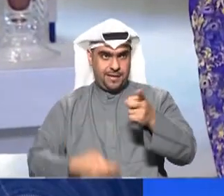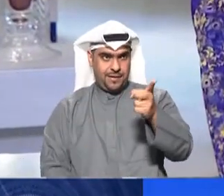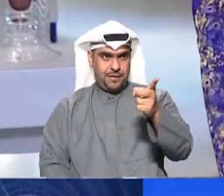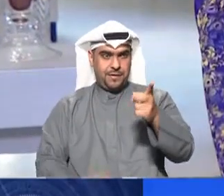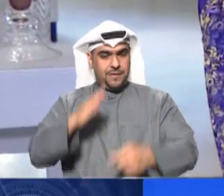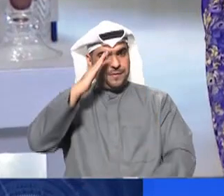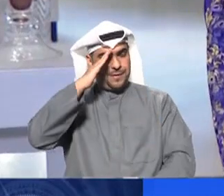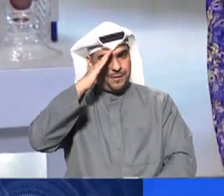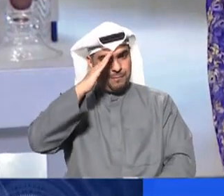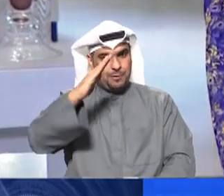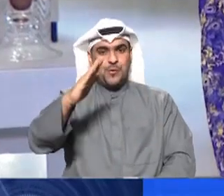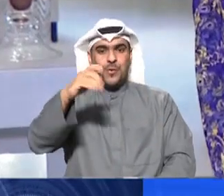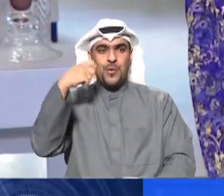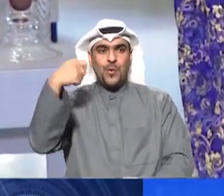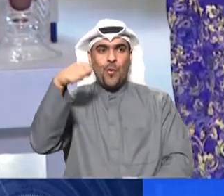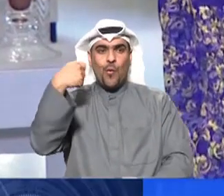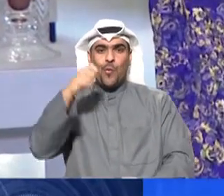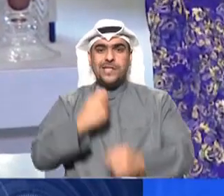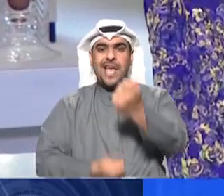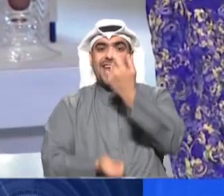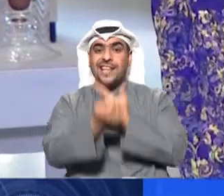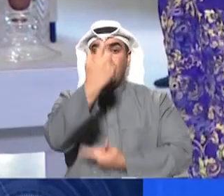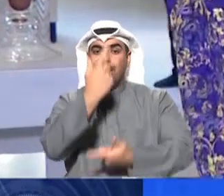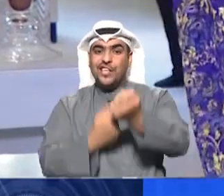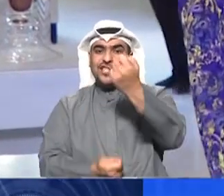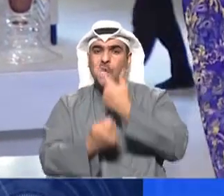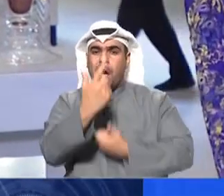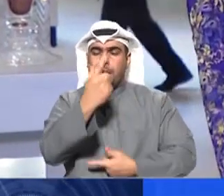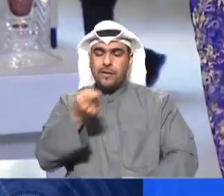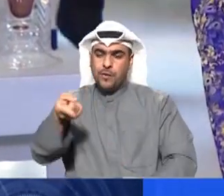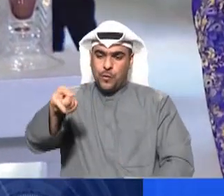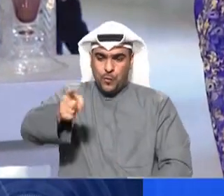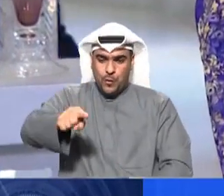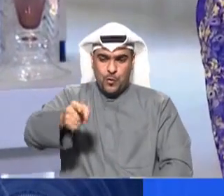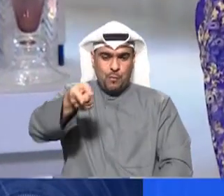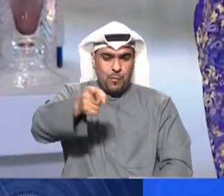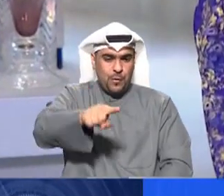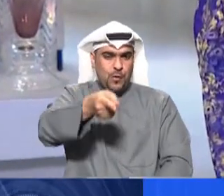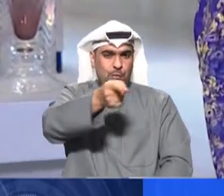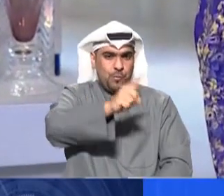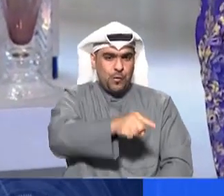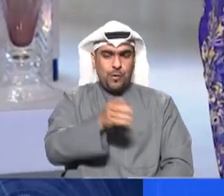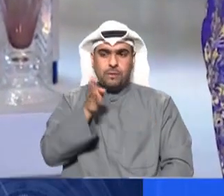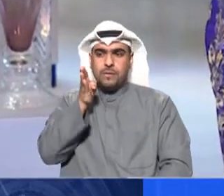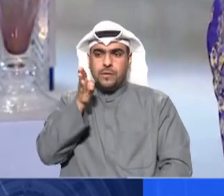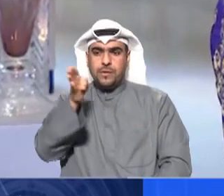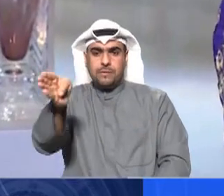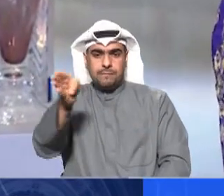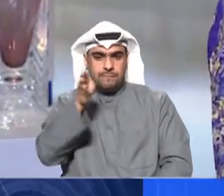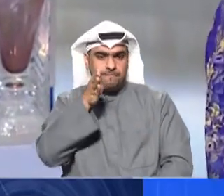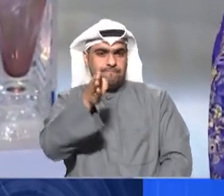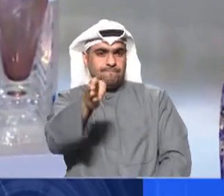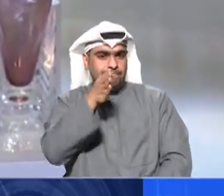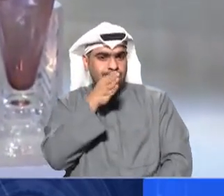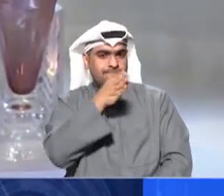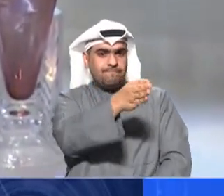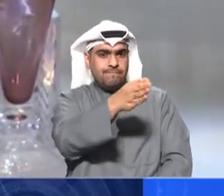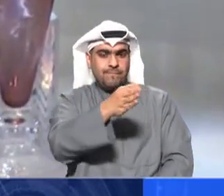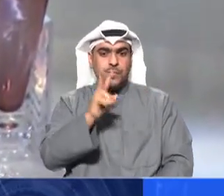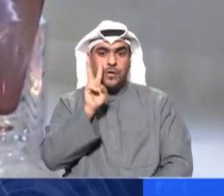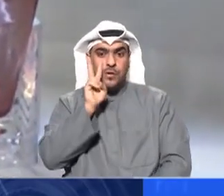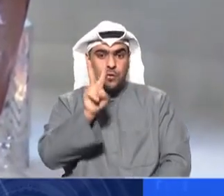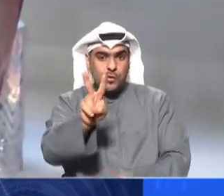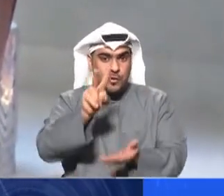طيلة أيام الأسبوع، حدثينا بشكل أكبر عن تكثيف هذه الجولات خاصة بعد قرار مجلس الوزراء. أستاذة تفضل. يعطيكم